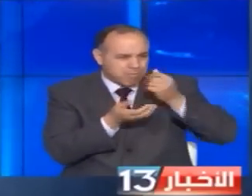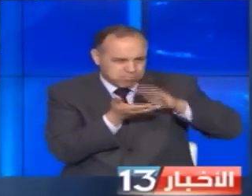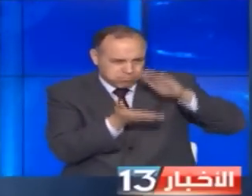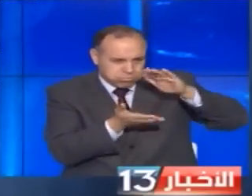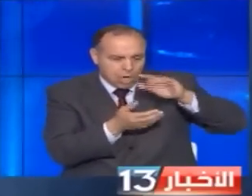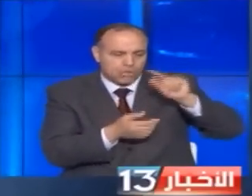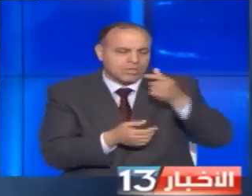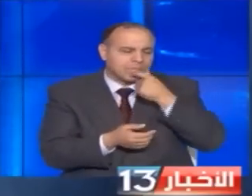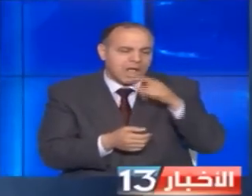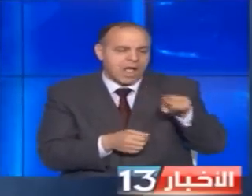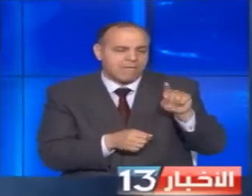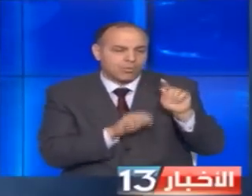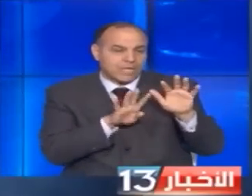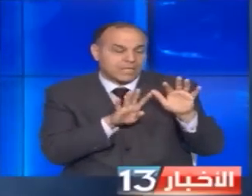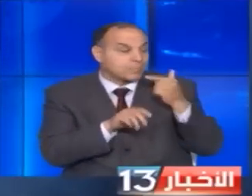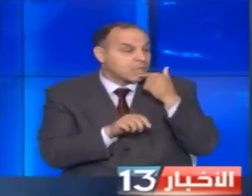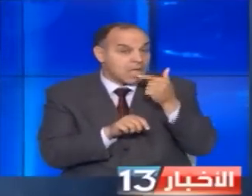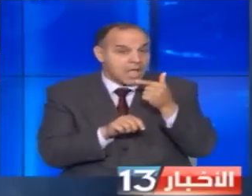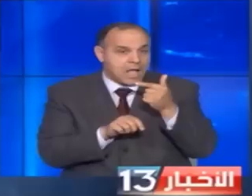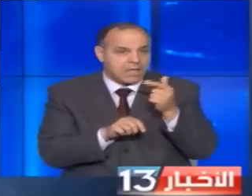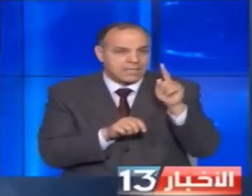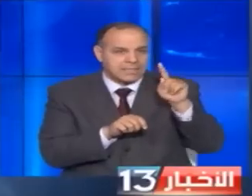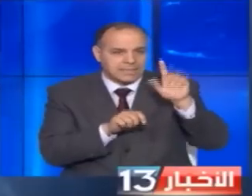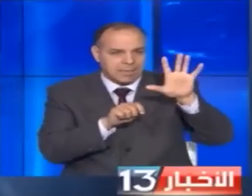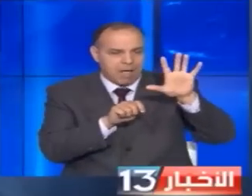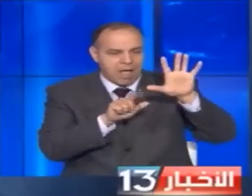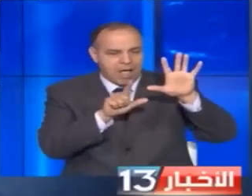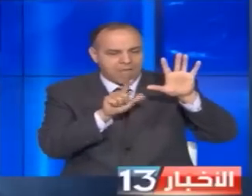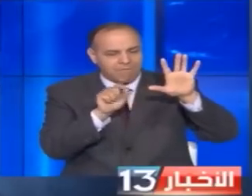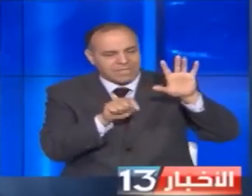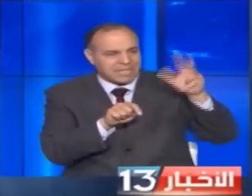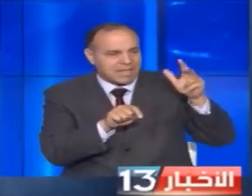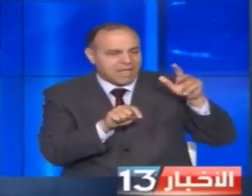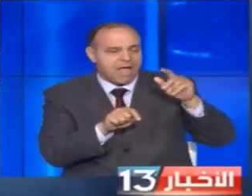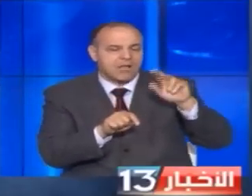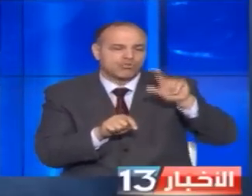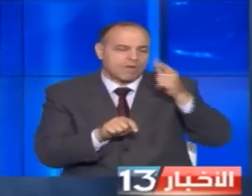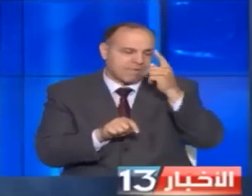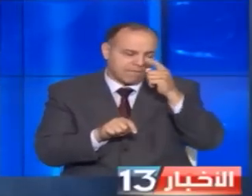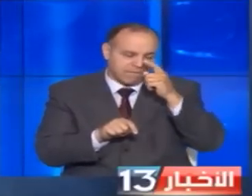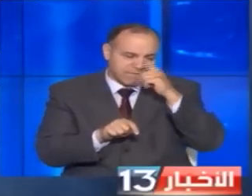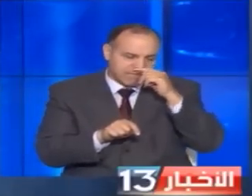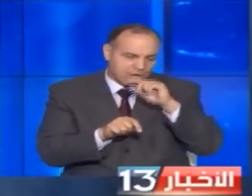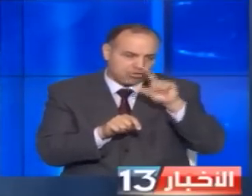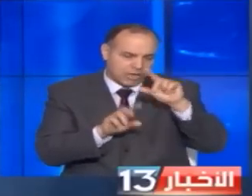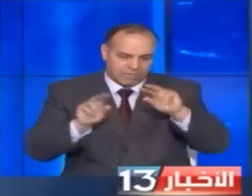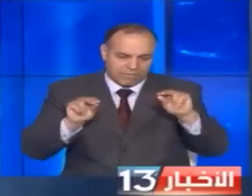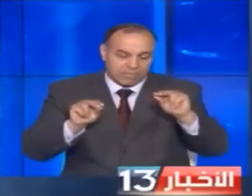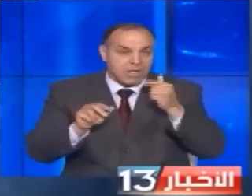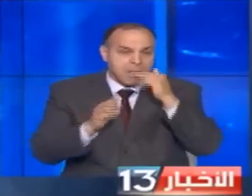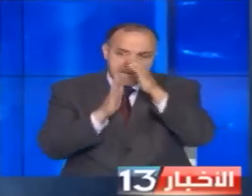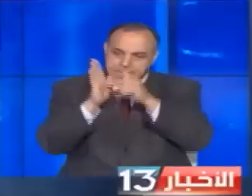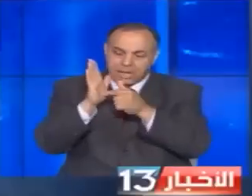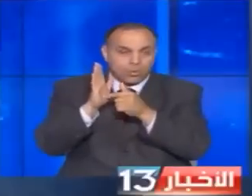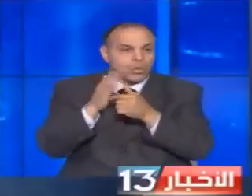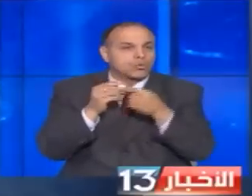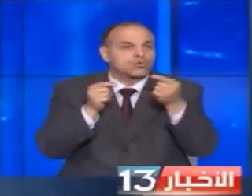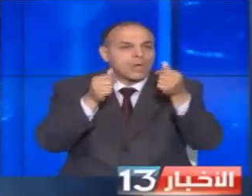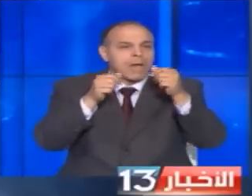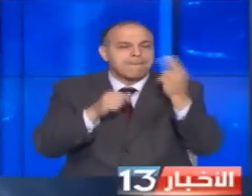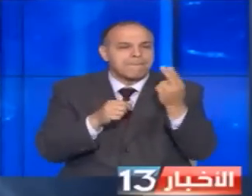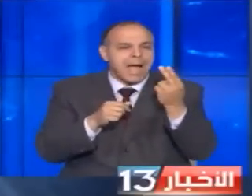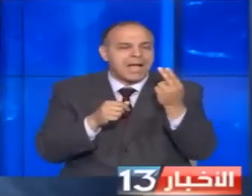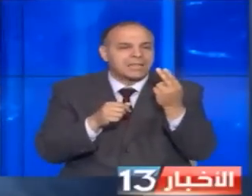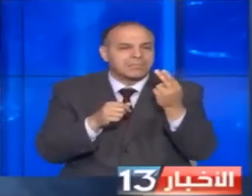مارس الفين وتسعه عشر وسبعه فاصل ثلاثه بالمائه خلال شهر في في ال من السنه نفسها وفق بيانات نشرها المعهد